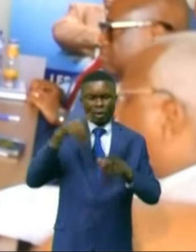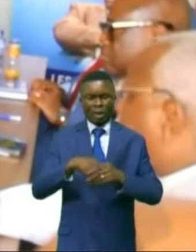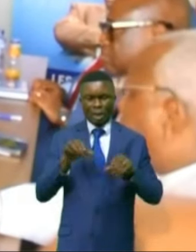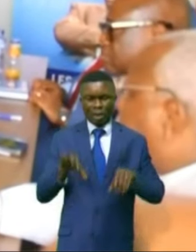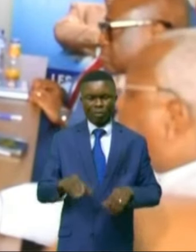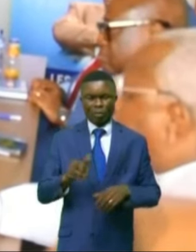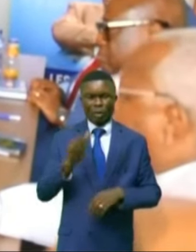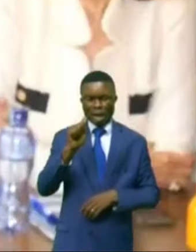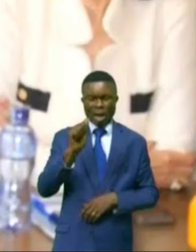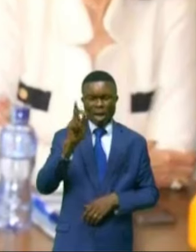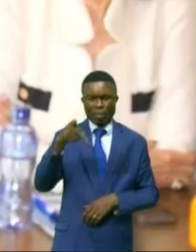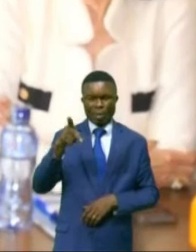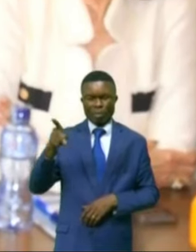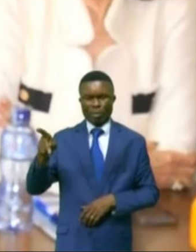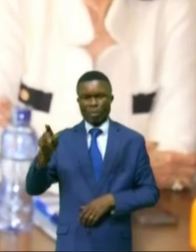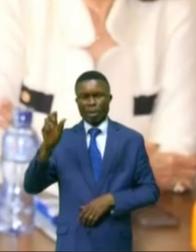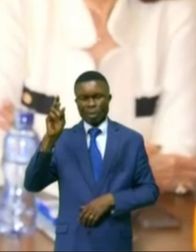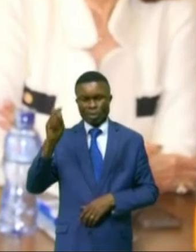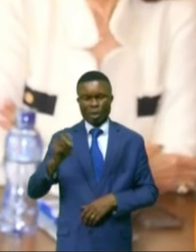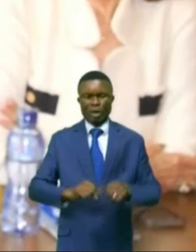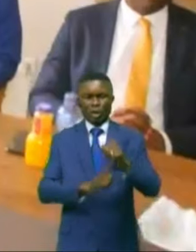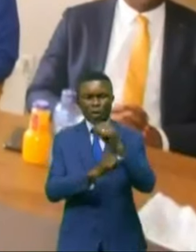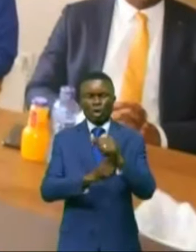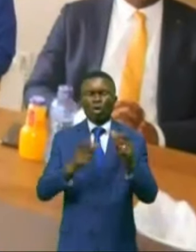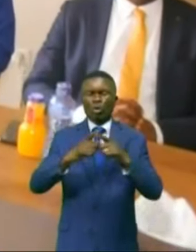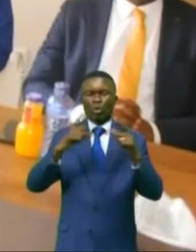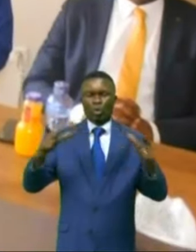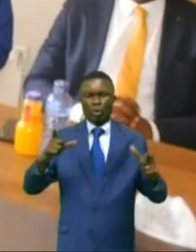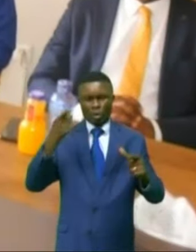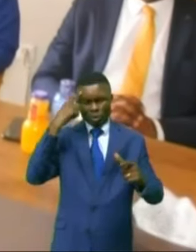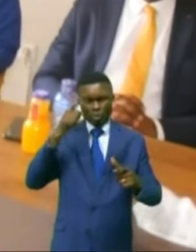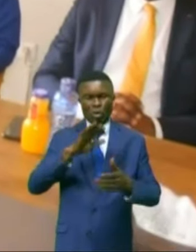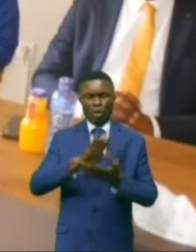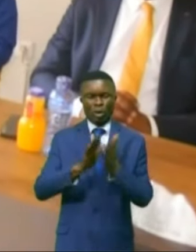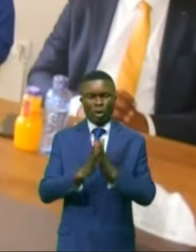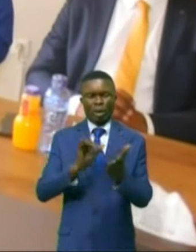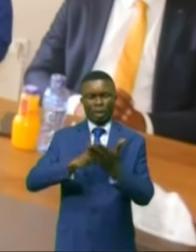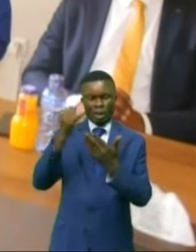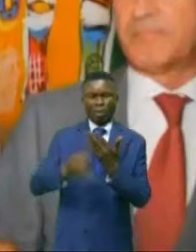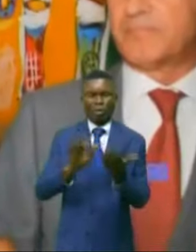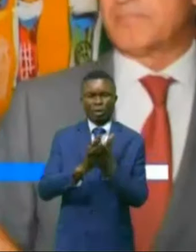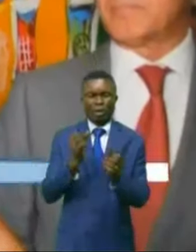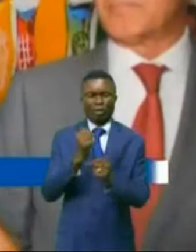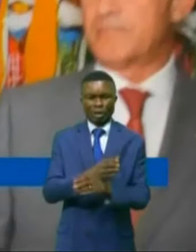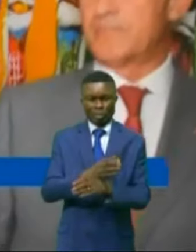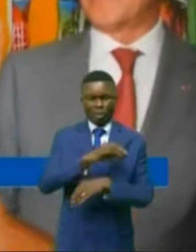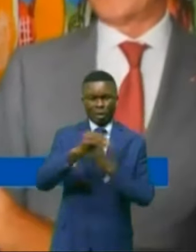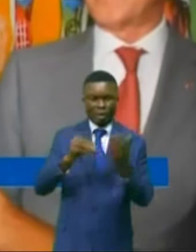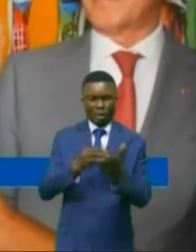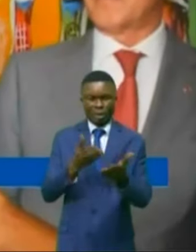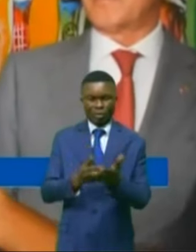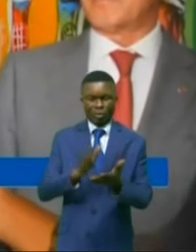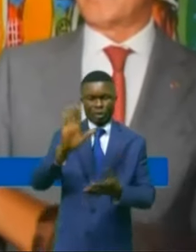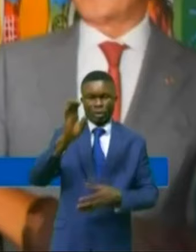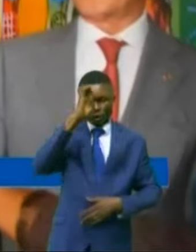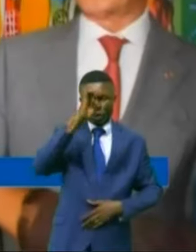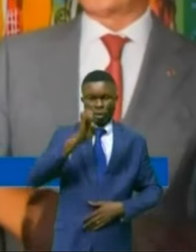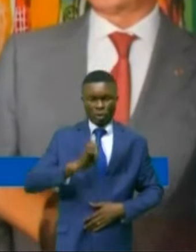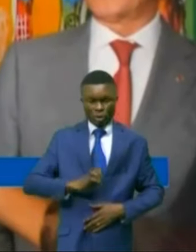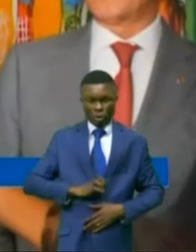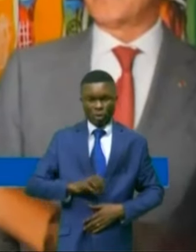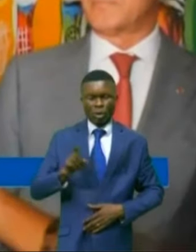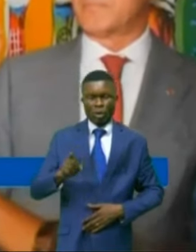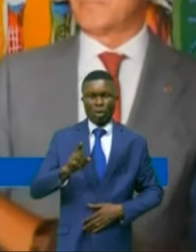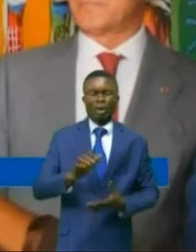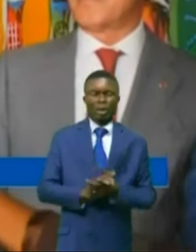AAAP a promis un accompagnement de taille pour l'accomplissement des ambitions du centre. Son Excellence Tony Kankou Chikou,